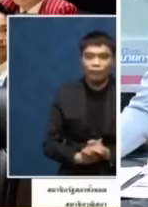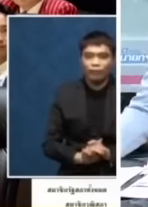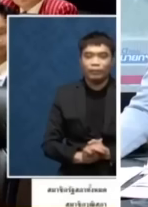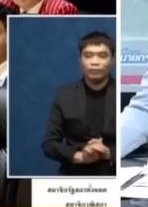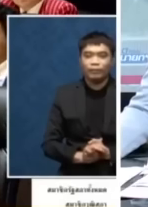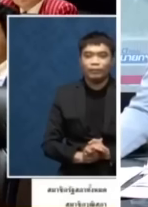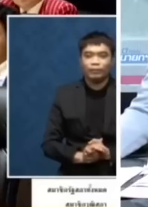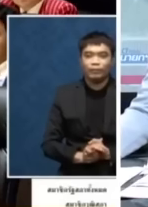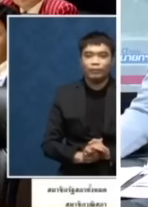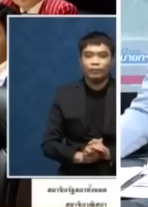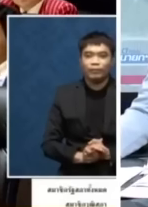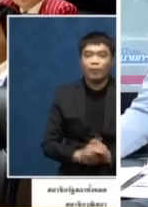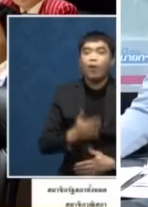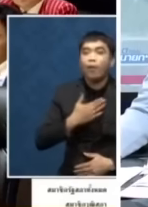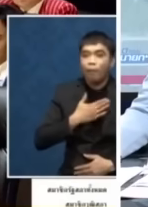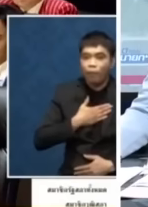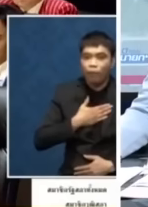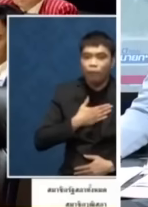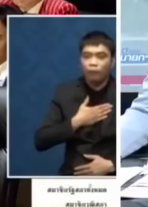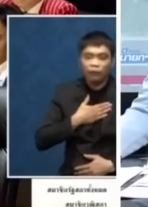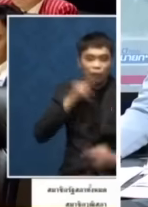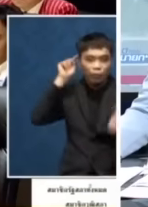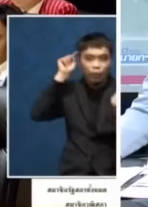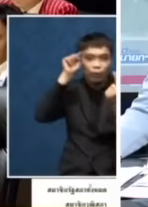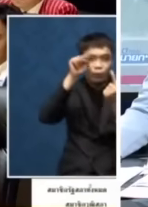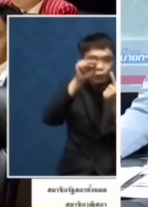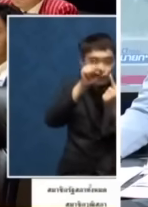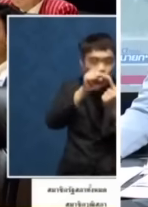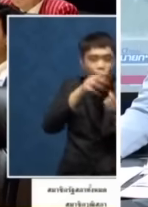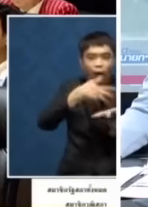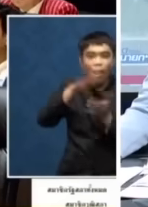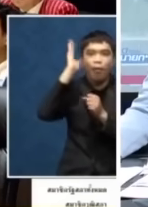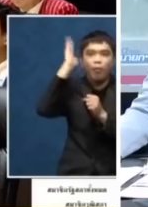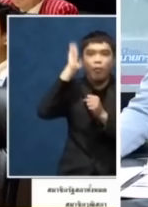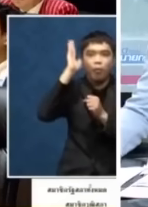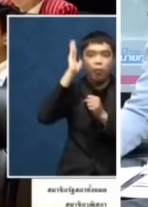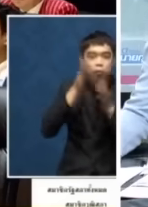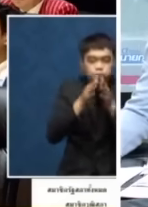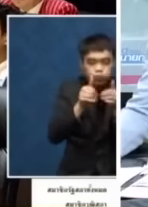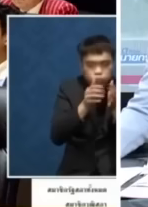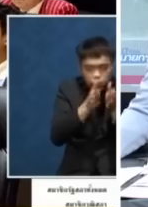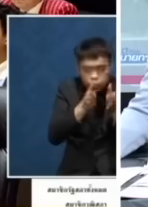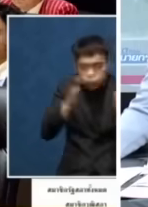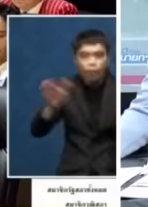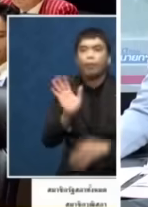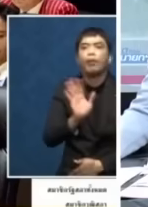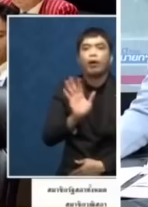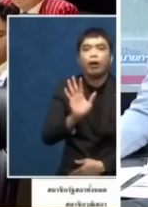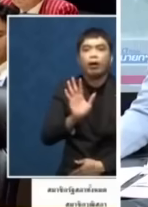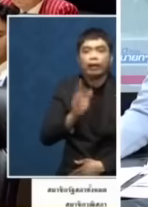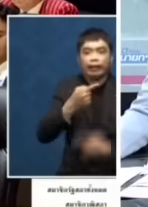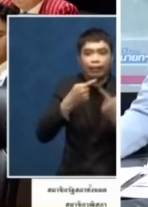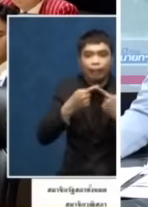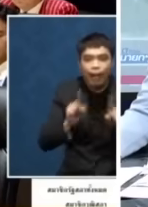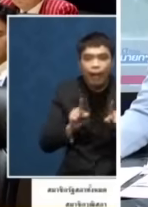งงานบ้านเราก็หลายล้านคนนะครับแล้วก็บอกว่าไอ้ที่ดูแลเนี่ยถ้ามันมีปัญหามันมีเรื่องของราคาสินค้าแล้วมันจะมากระทบกันอีกทีนึงแล้วก็ยืนยันเนี่ยนะ